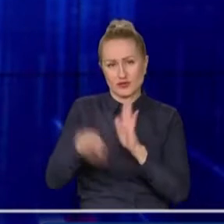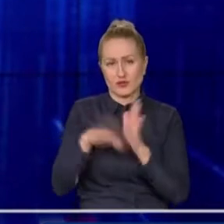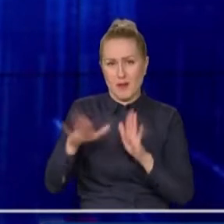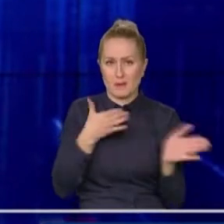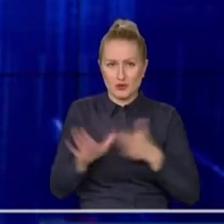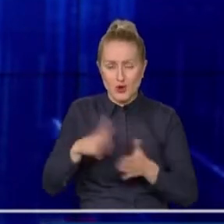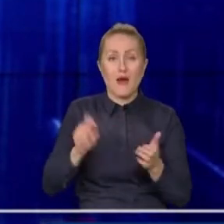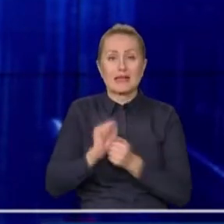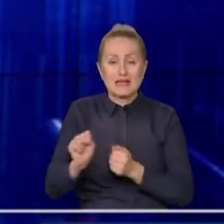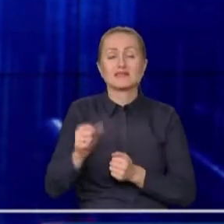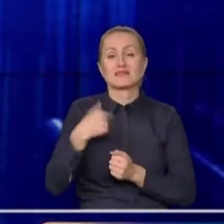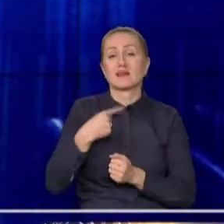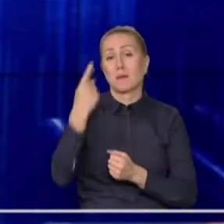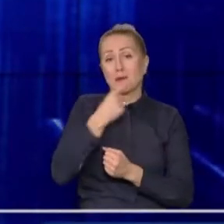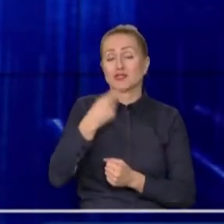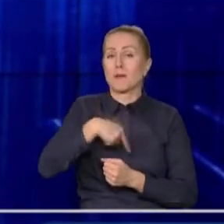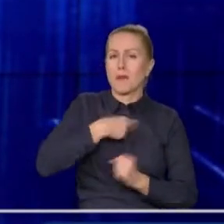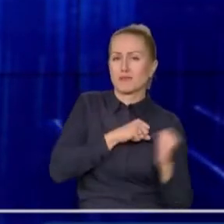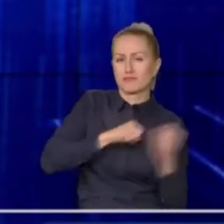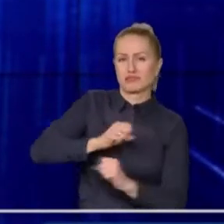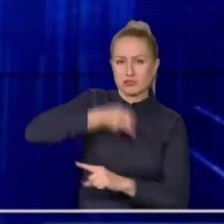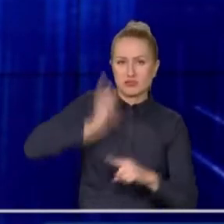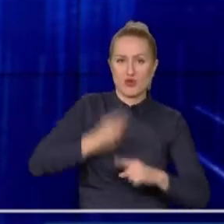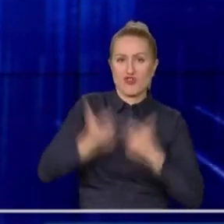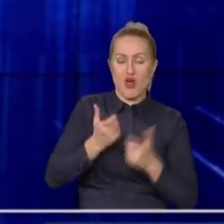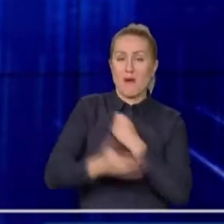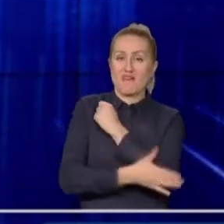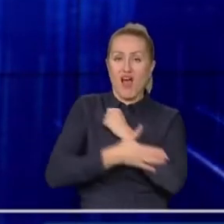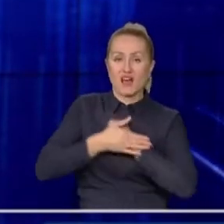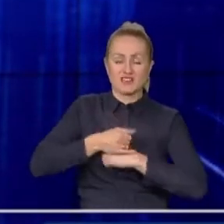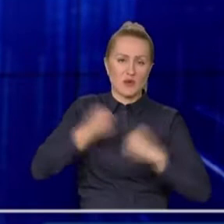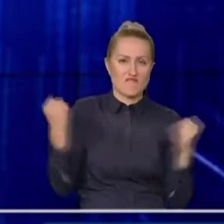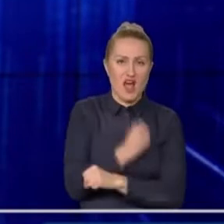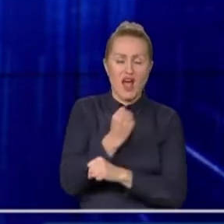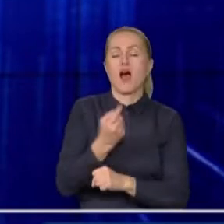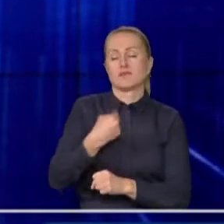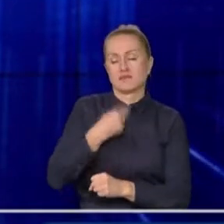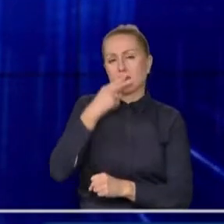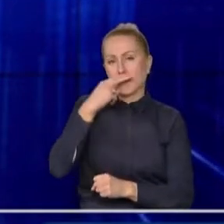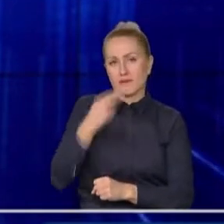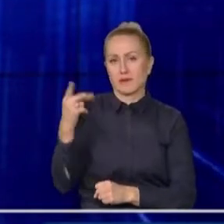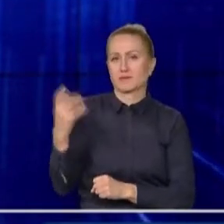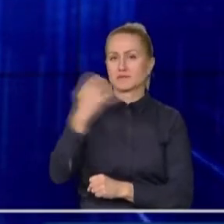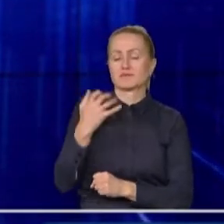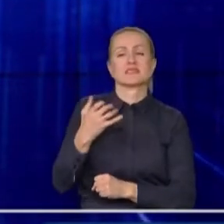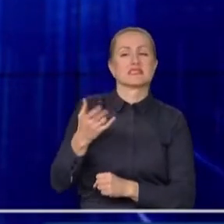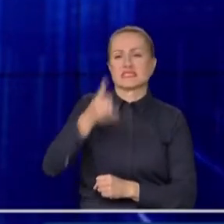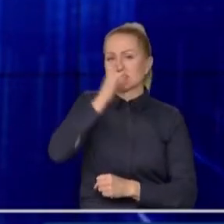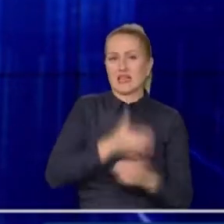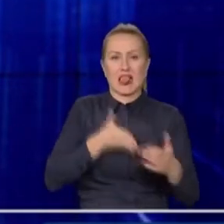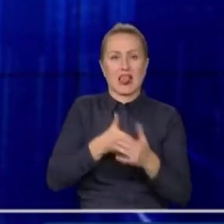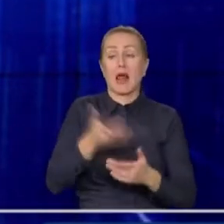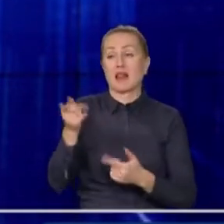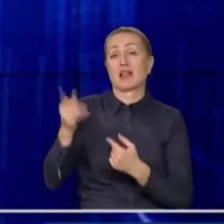Mamy nadzieję, że właśnie nasza taka asertywna, twarda postawa na granicy spowoduje, że do tego nie dojdzie, bo on